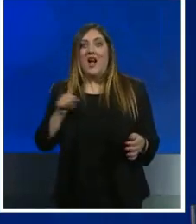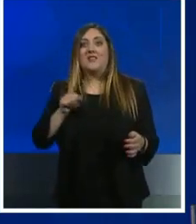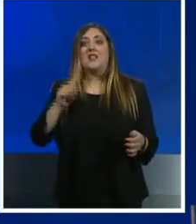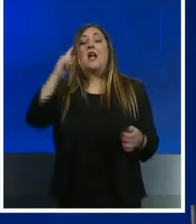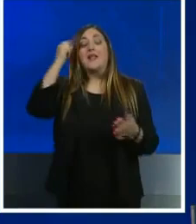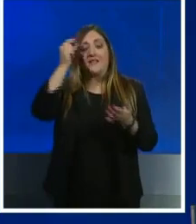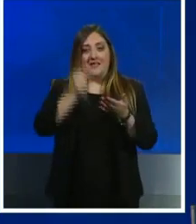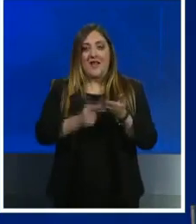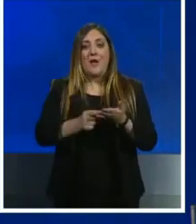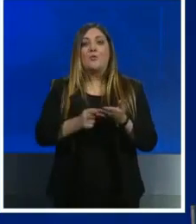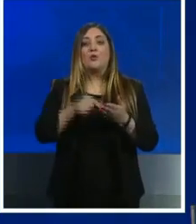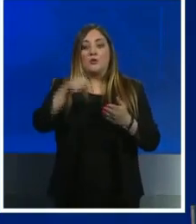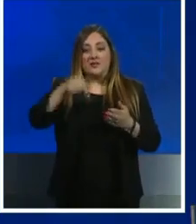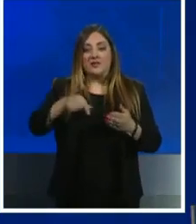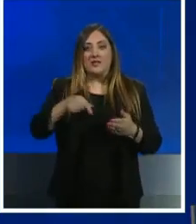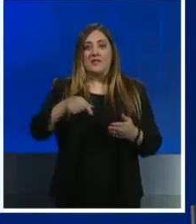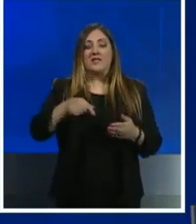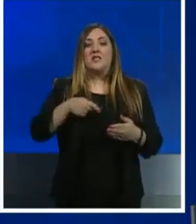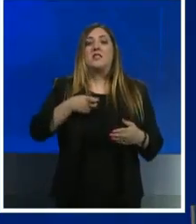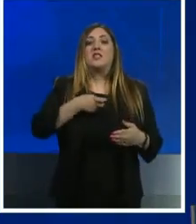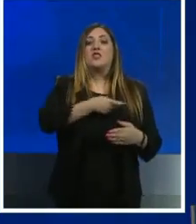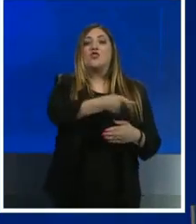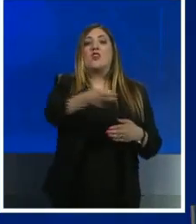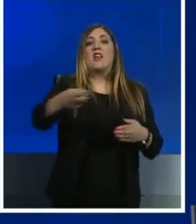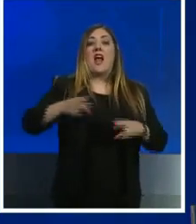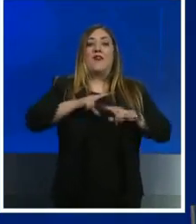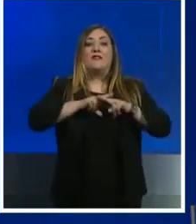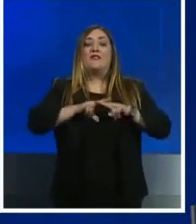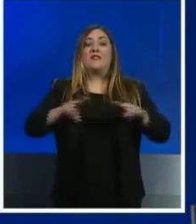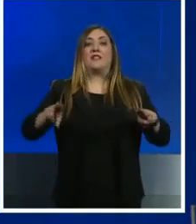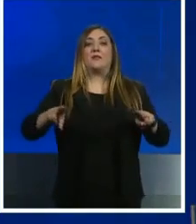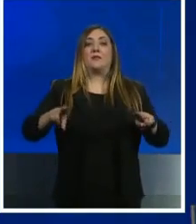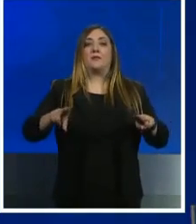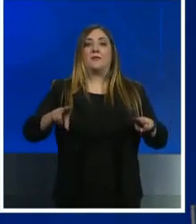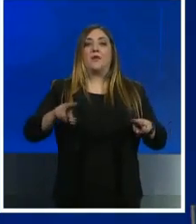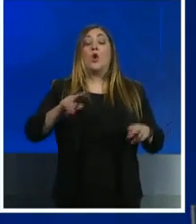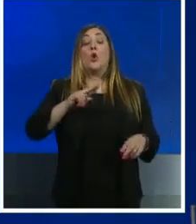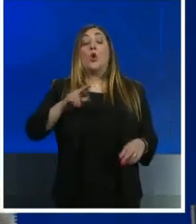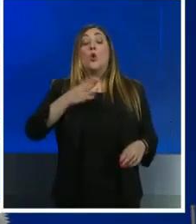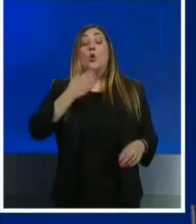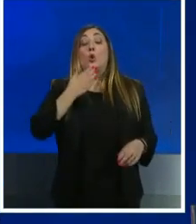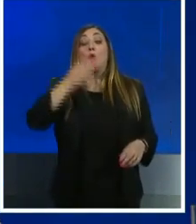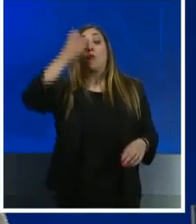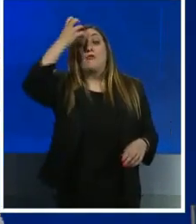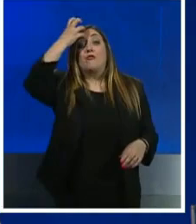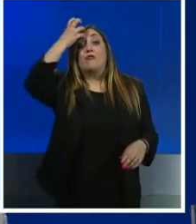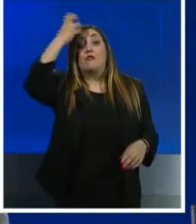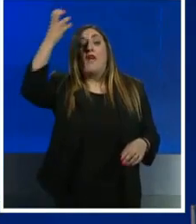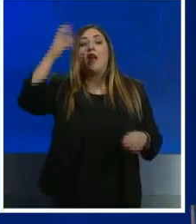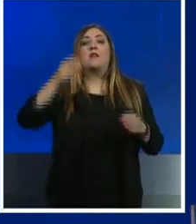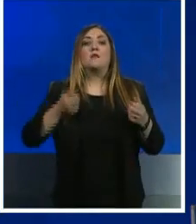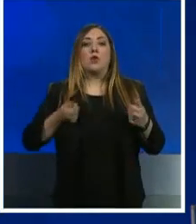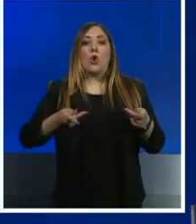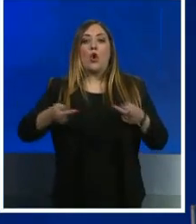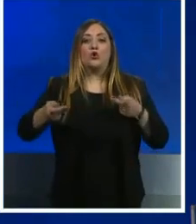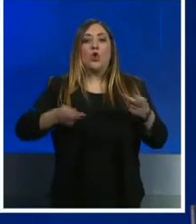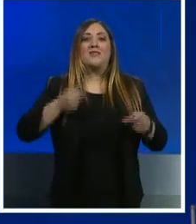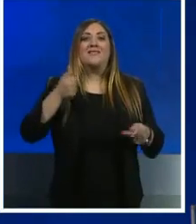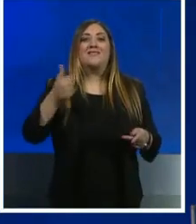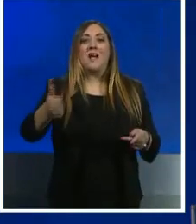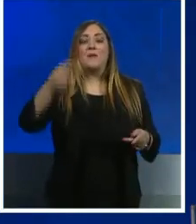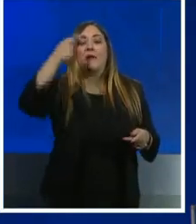fil-stampa ħielsa. Nemlu f'governanza tajba, għal ħares leh, għax qi tiggarantixxi ġustizzja